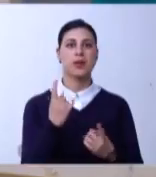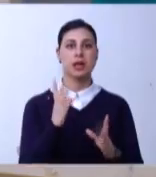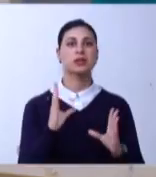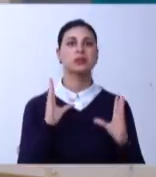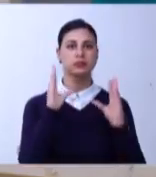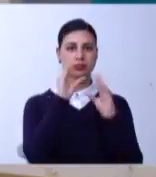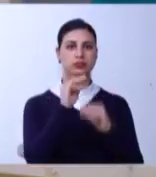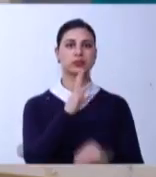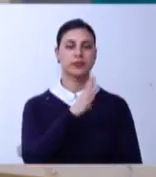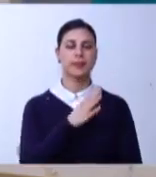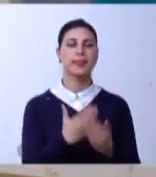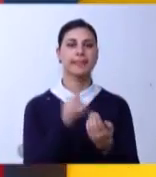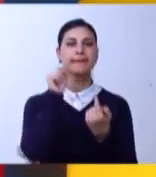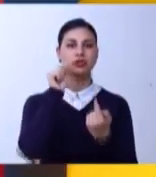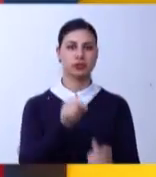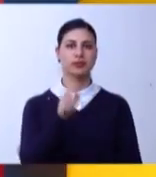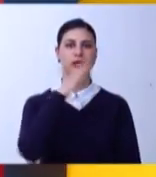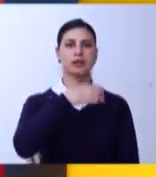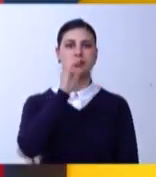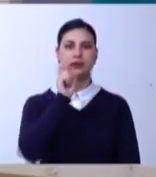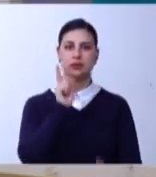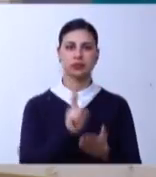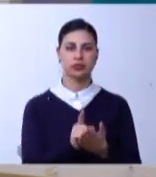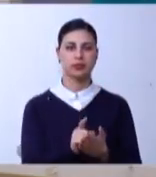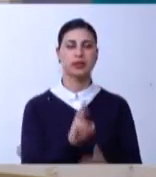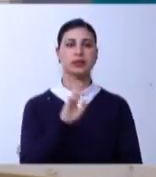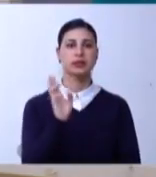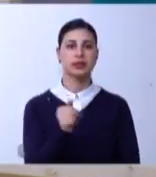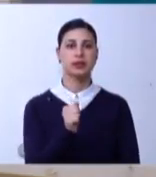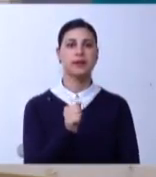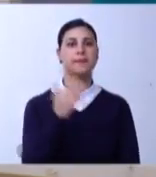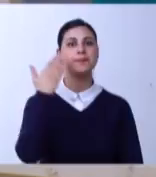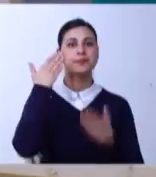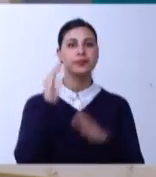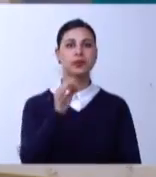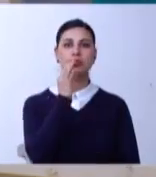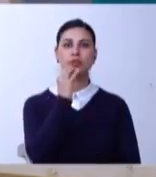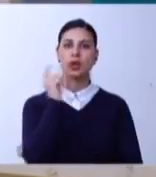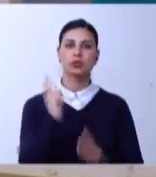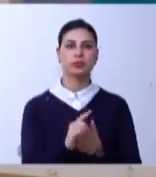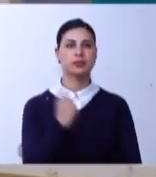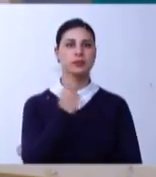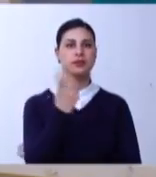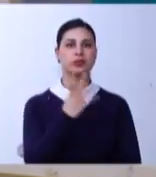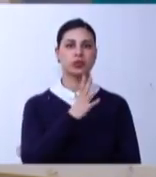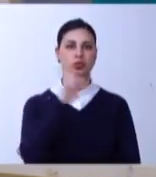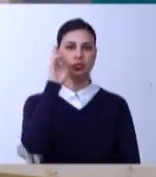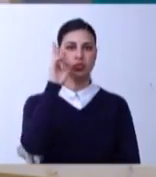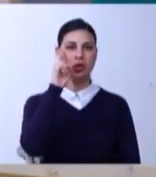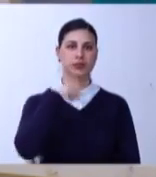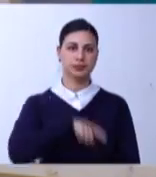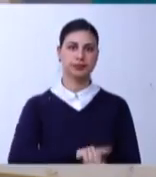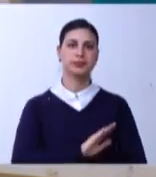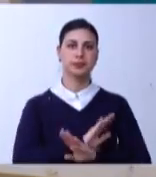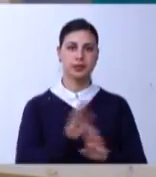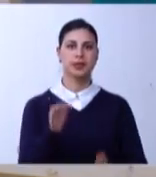განმავლობაში მიიღოს შესაბამისად ადეკვატური რაოდენობის სითხე, ძილის წინ აუცილებლად უნდა შევიდეს